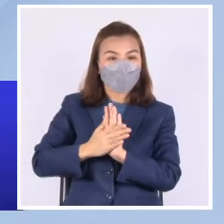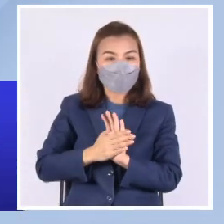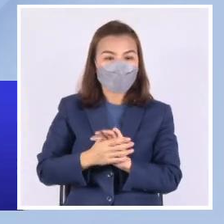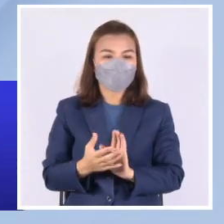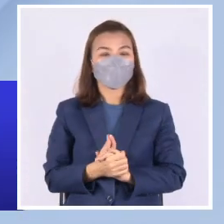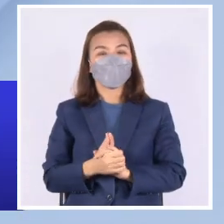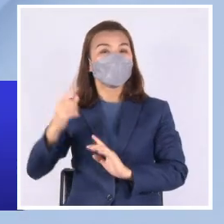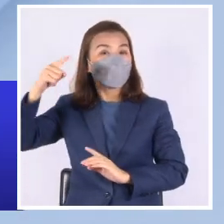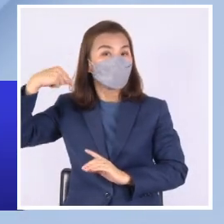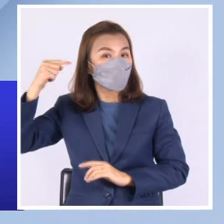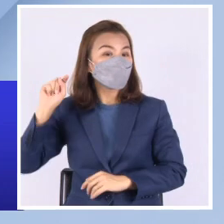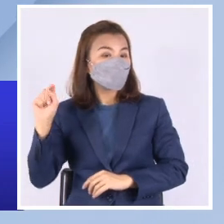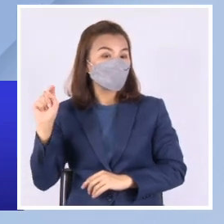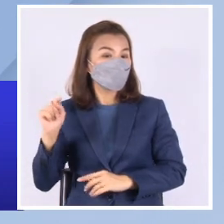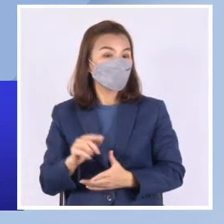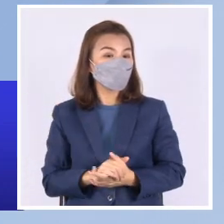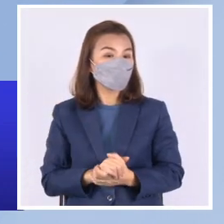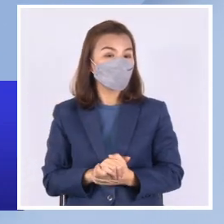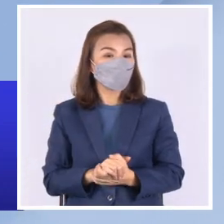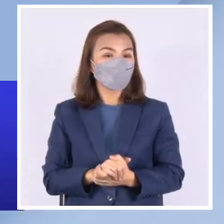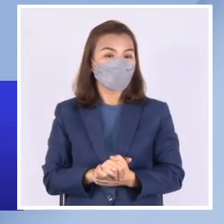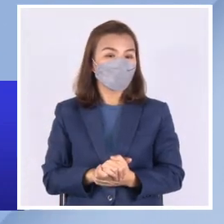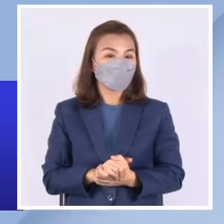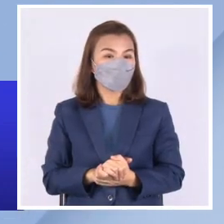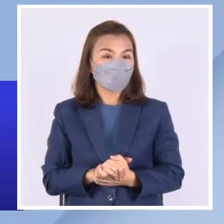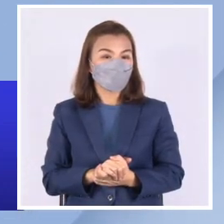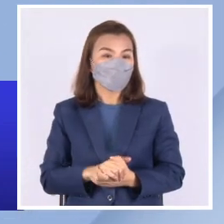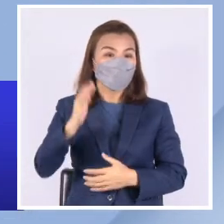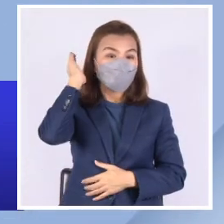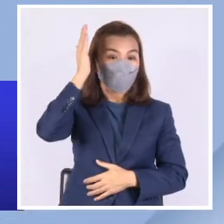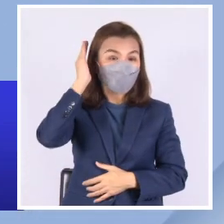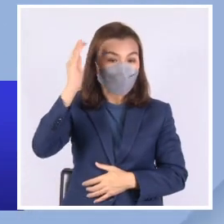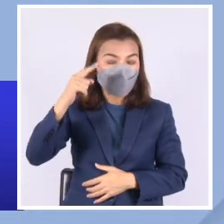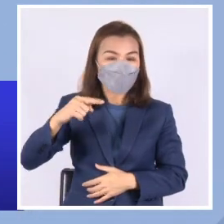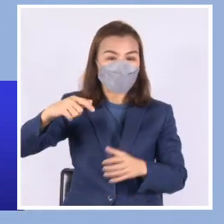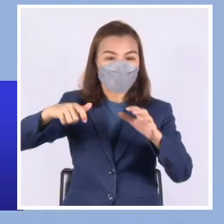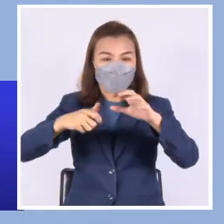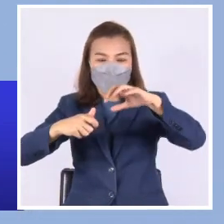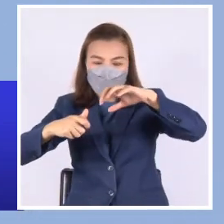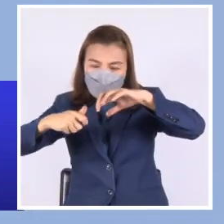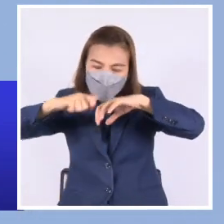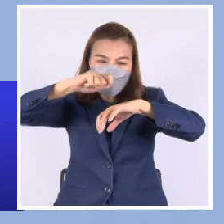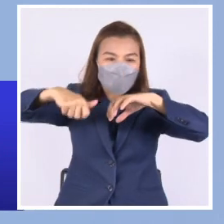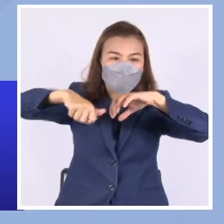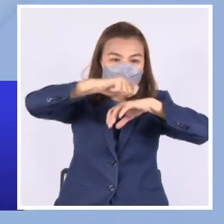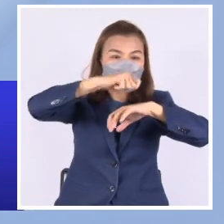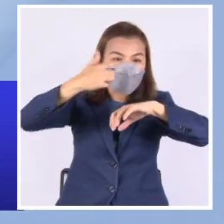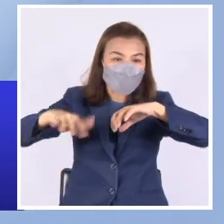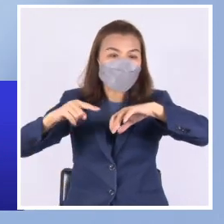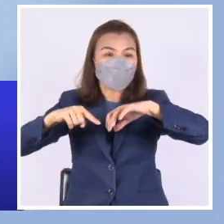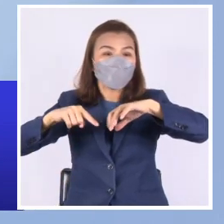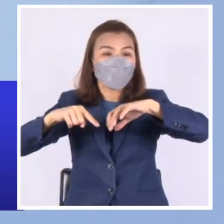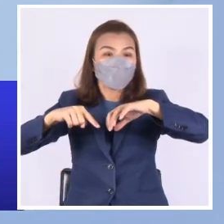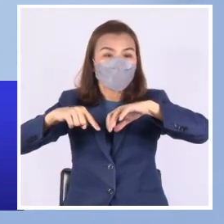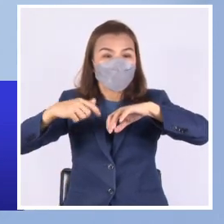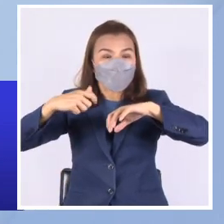เฮ้ยคือสามีเนี่ยโกนนะคะโกนผมให้ภรรยาแล้วด้านหลังนี ่ลูกเหรอ